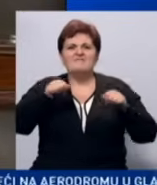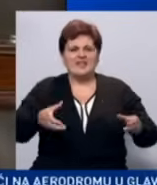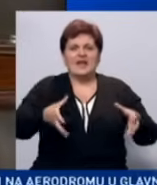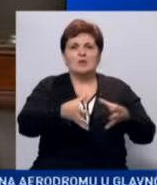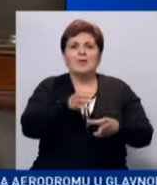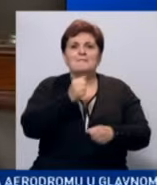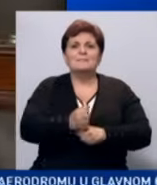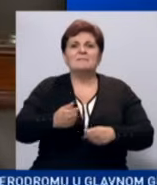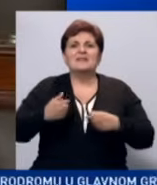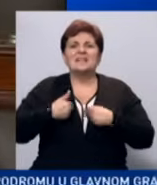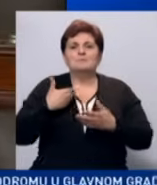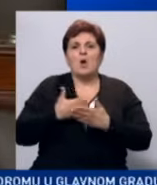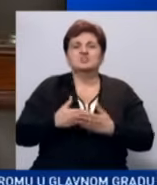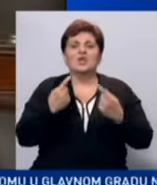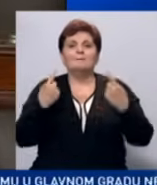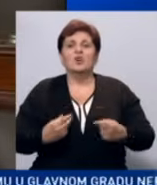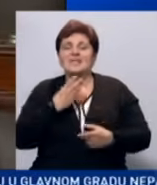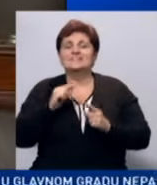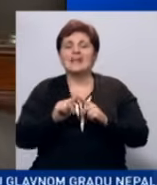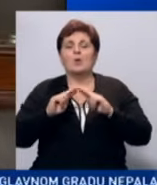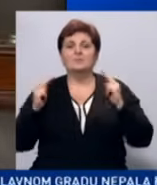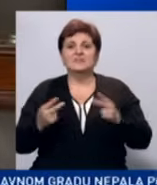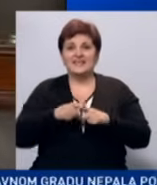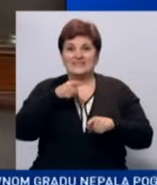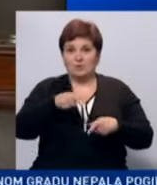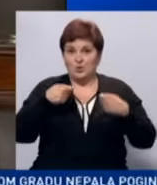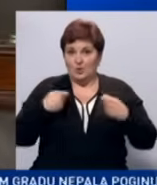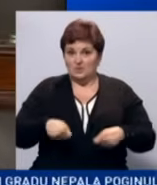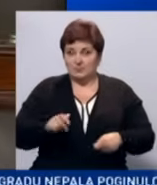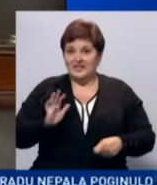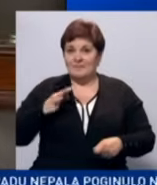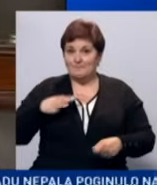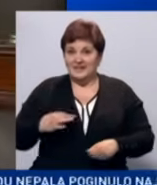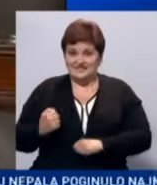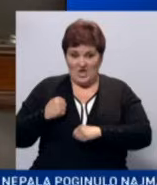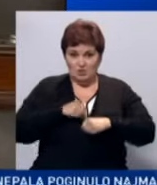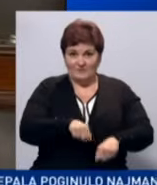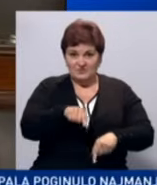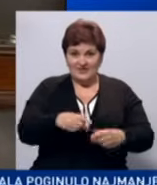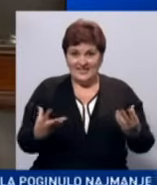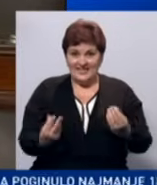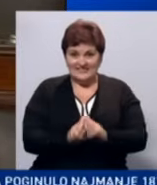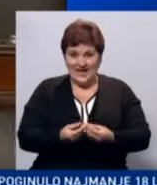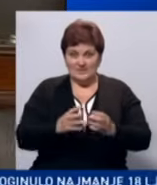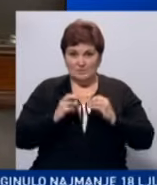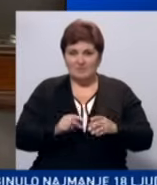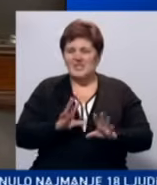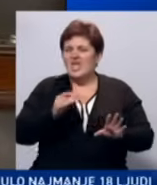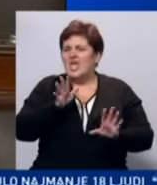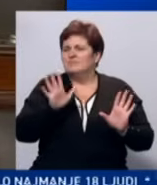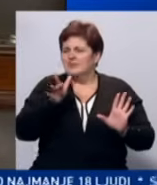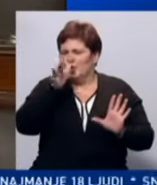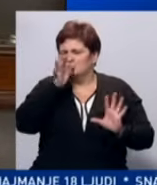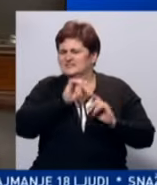koalicija pravi našim odnosima i položaju Izraela u svijetu. Stoga, gospodine predsjedniče, dovesti ga ovdje na zajedničku sesiju Kongresa šalje užasnu